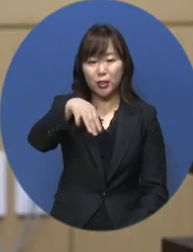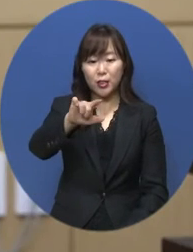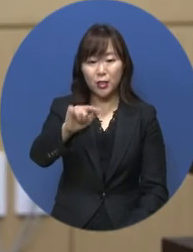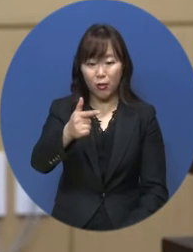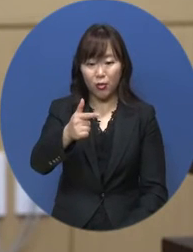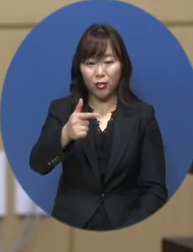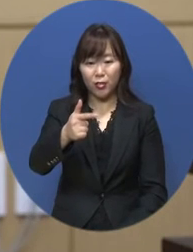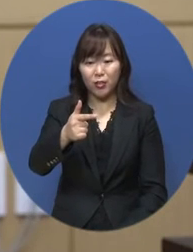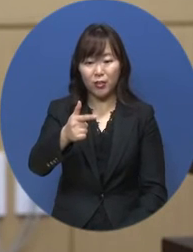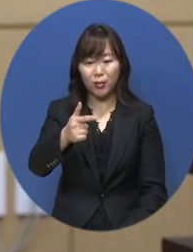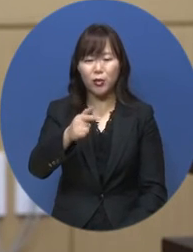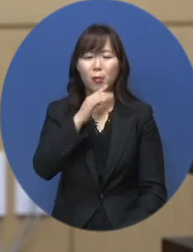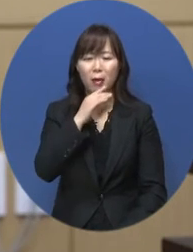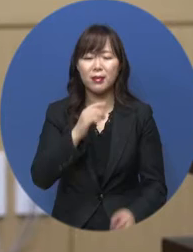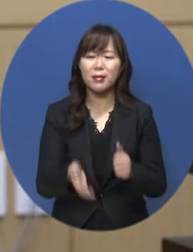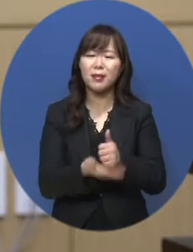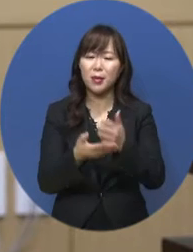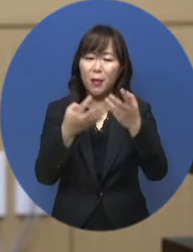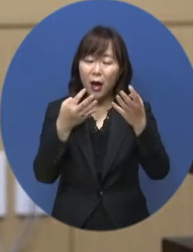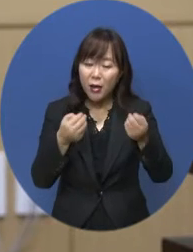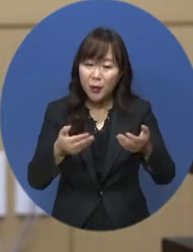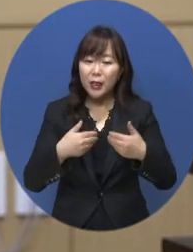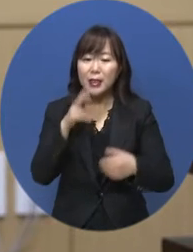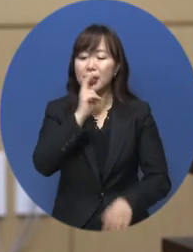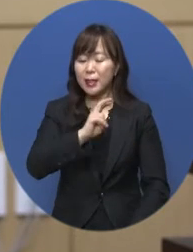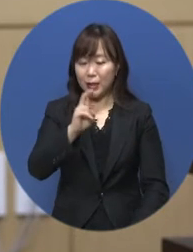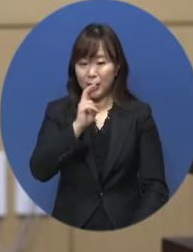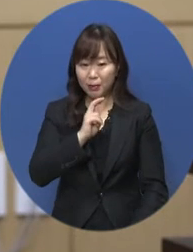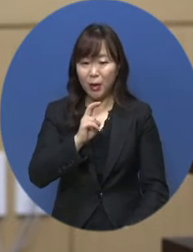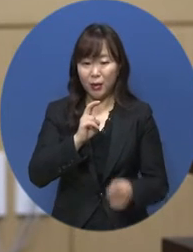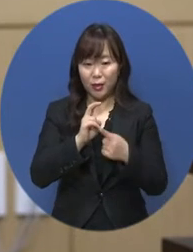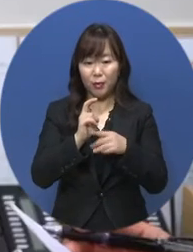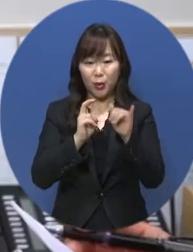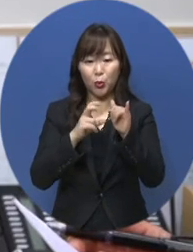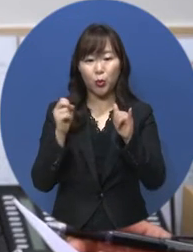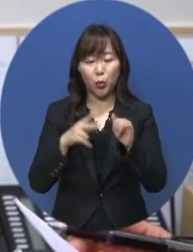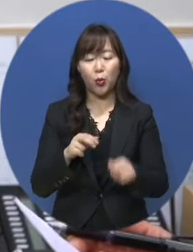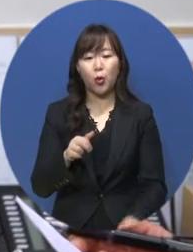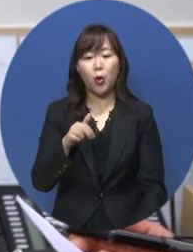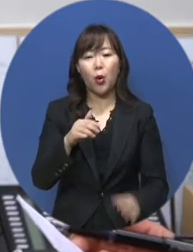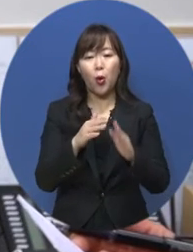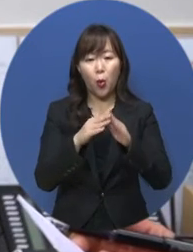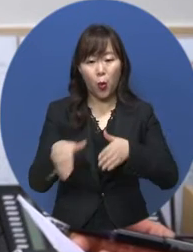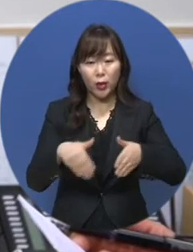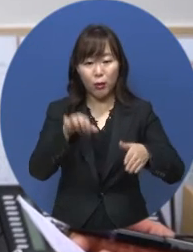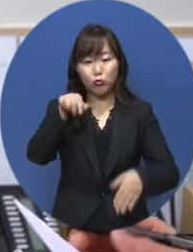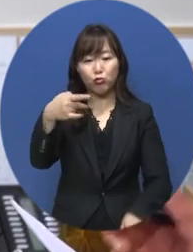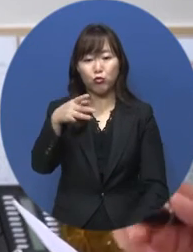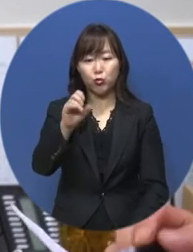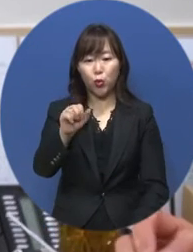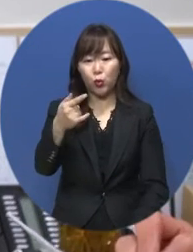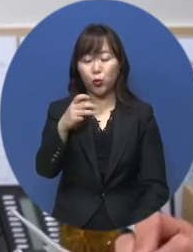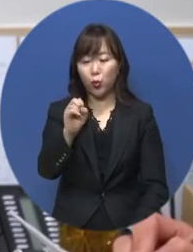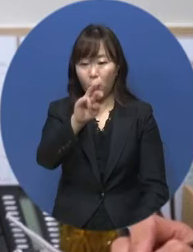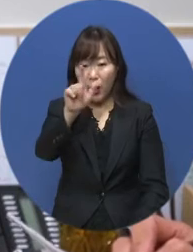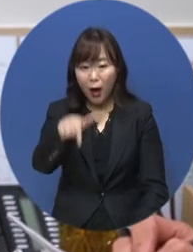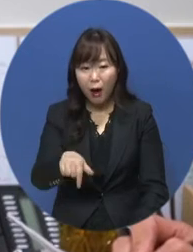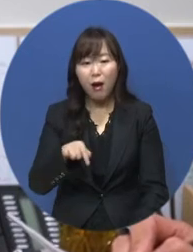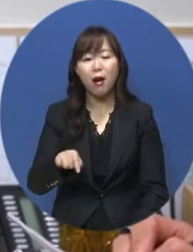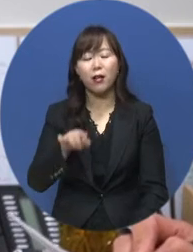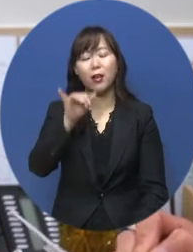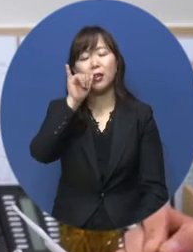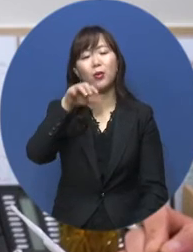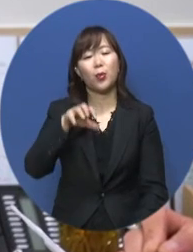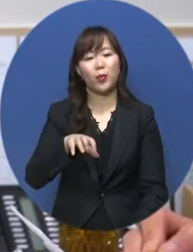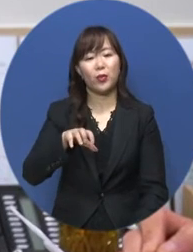그런 극찬을 받은 음악을 우리 정읍이 갖고 있고, 그리고 이제 호남 우도농악을 갖고 있는 탄생지이기도 하고,